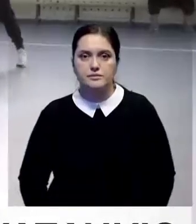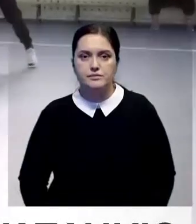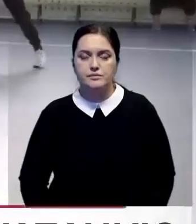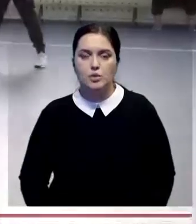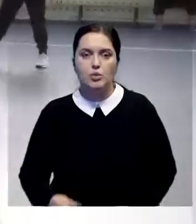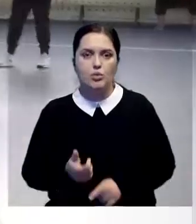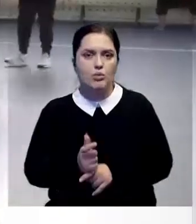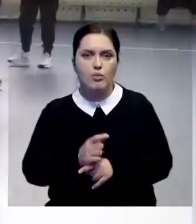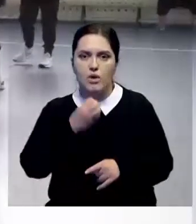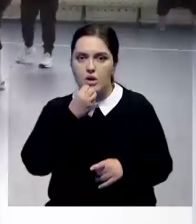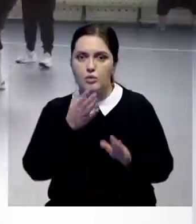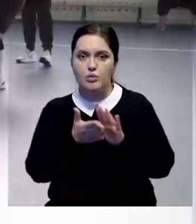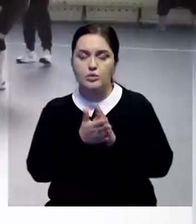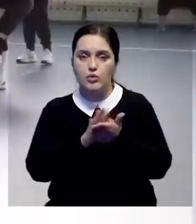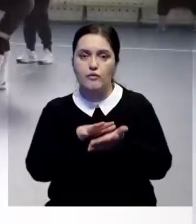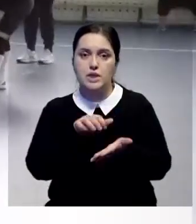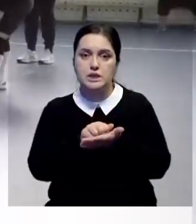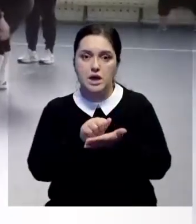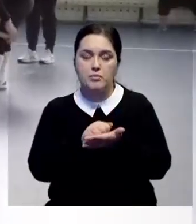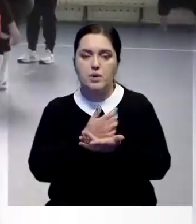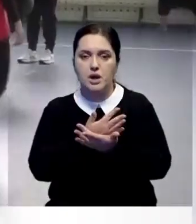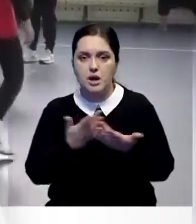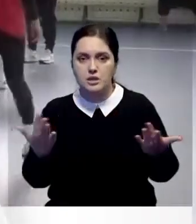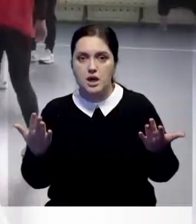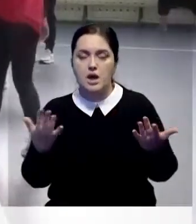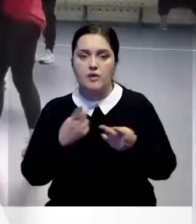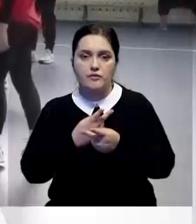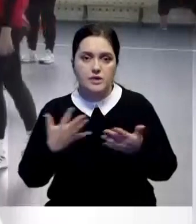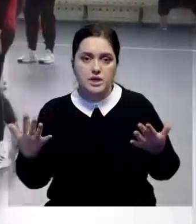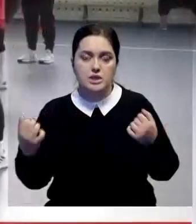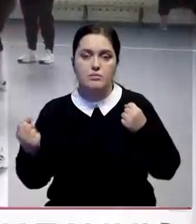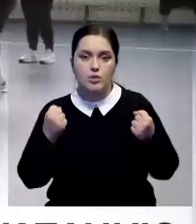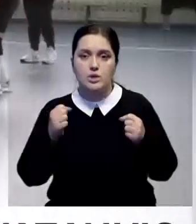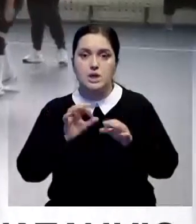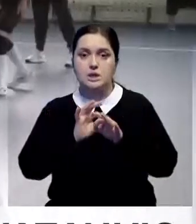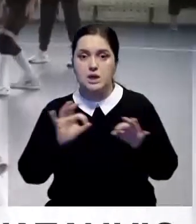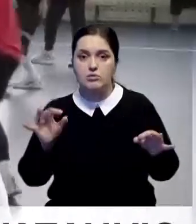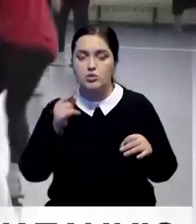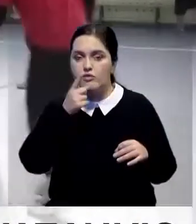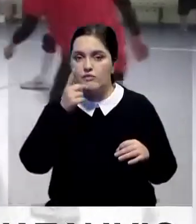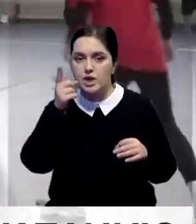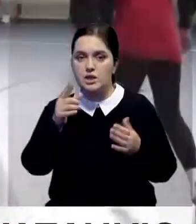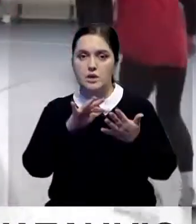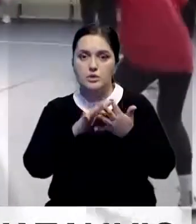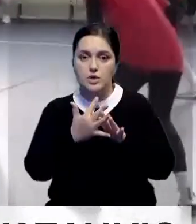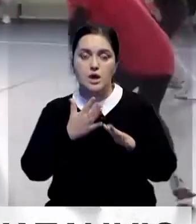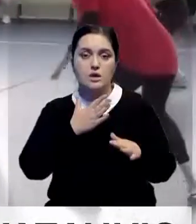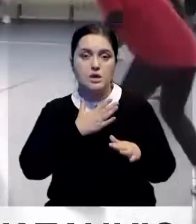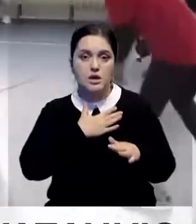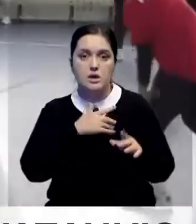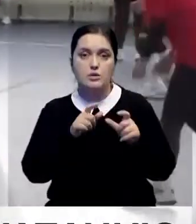Здесь очень хорошие условия для занятий разными видами спорта. И это замечательно, что в отдаленных селах для нас,